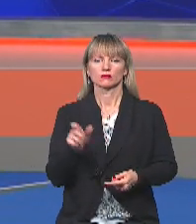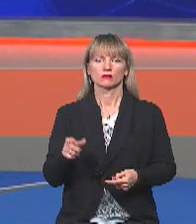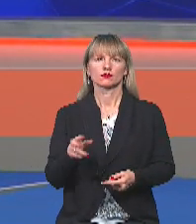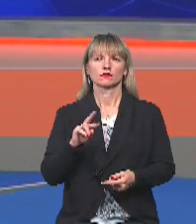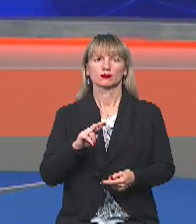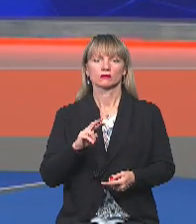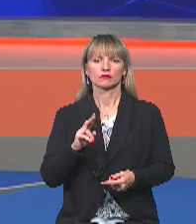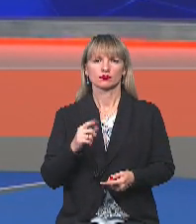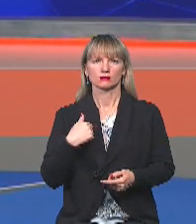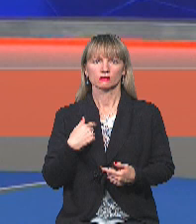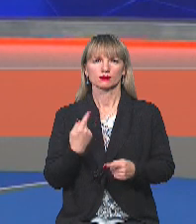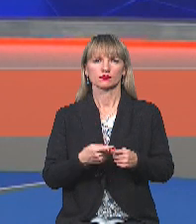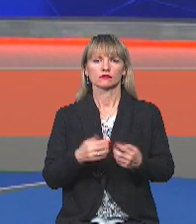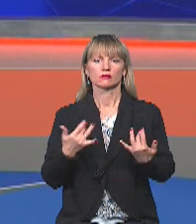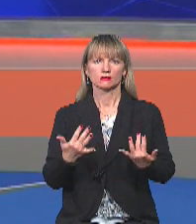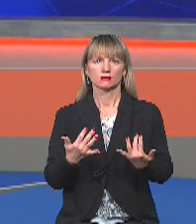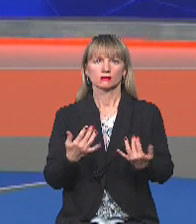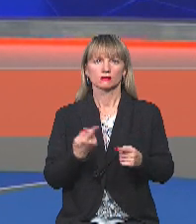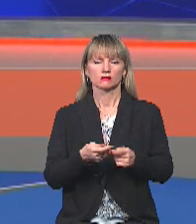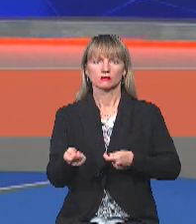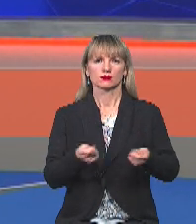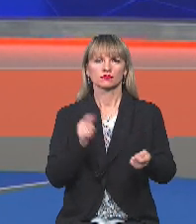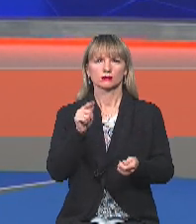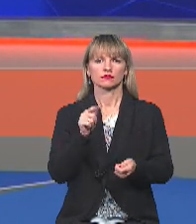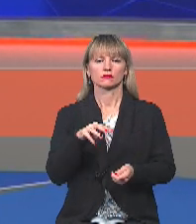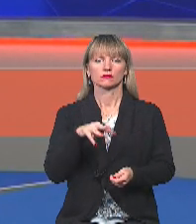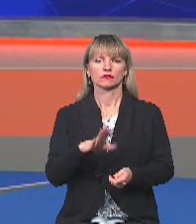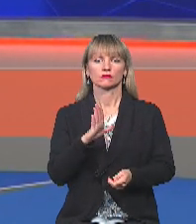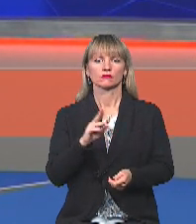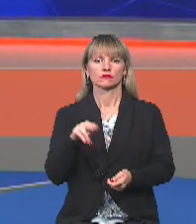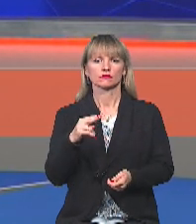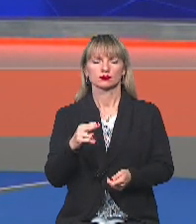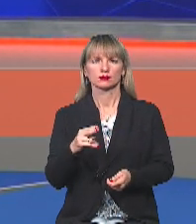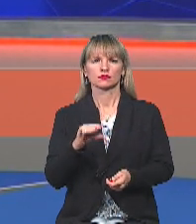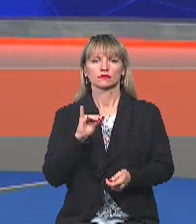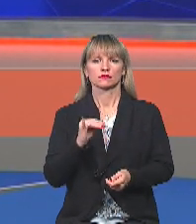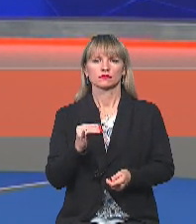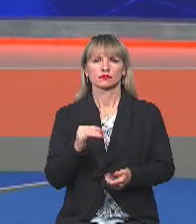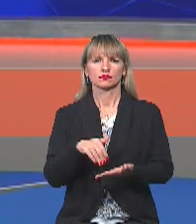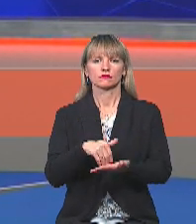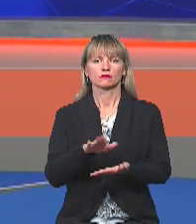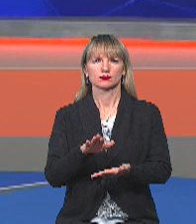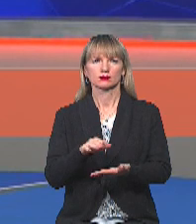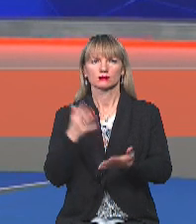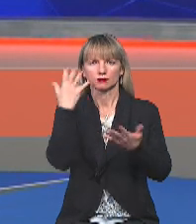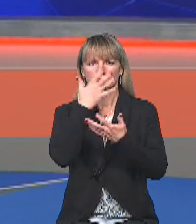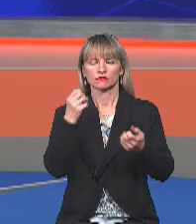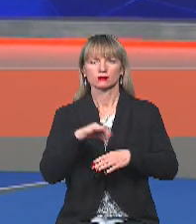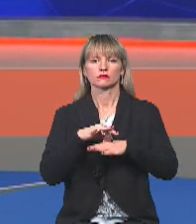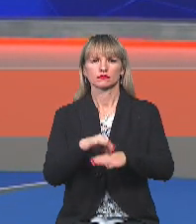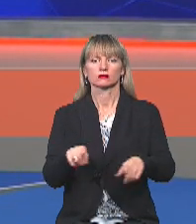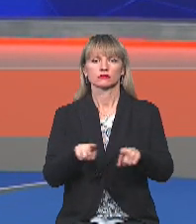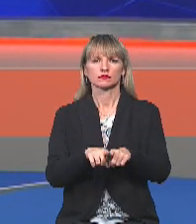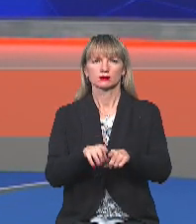це вимагало керівництво тодішньої МВД. І відмовилися вночі проводити